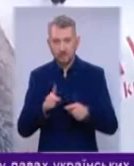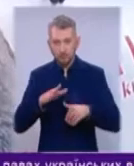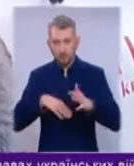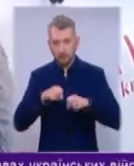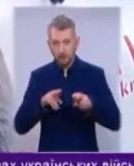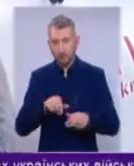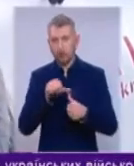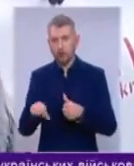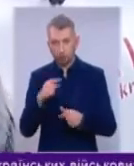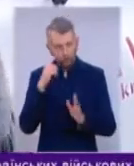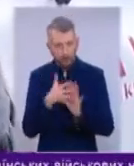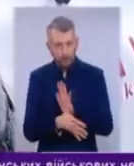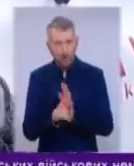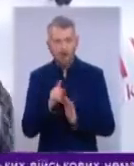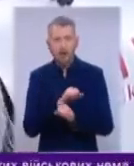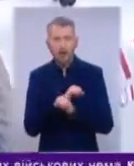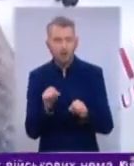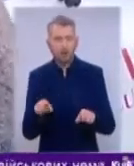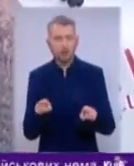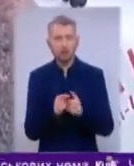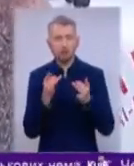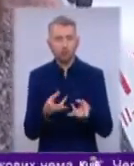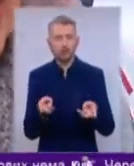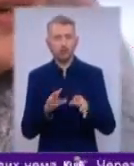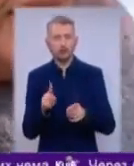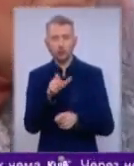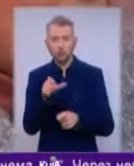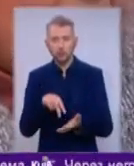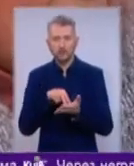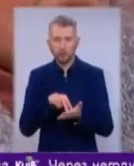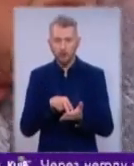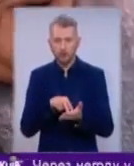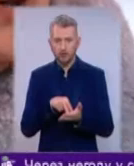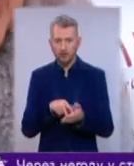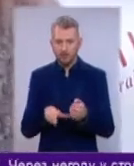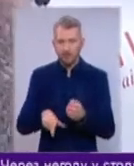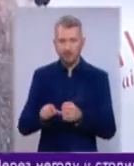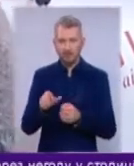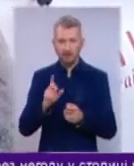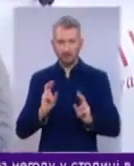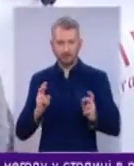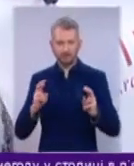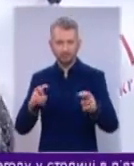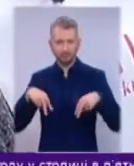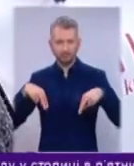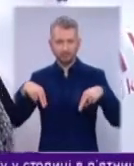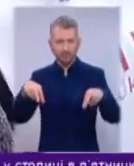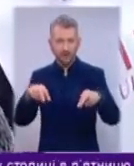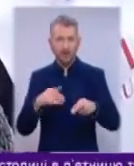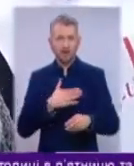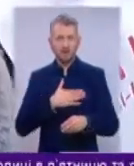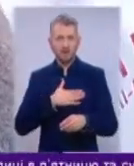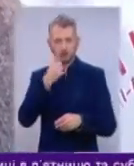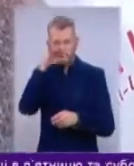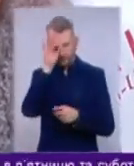професію окремою, розумієте? Але не можна отак просто залишити, щоб люди стояли на трасі і наші доблесні правоохоронні органи